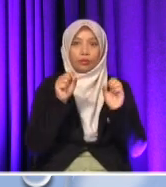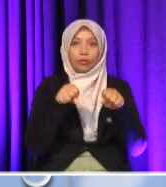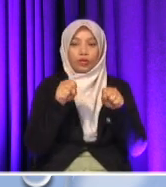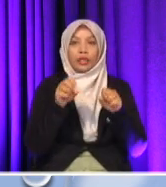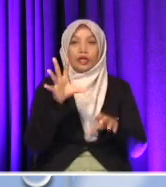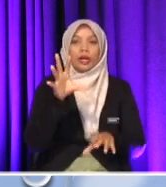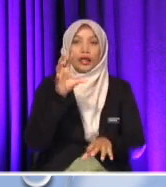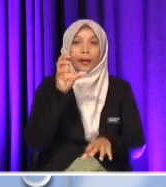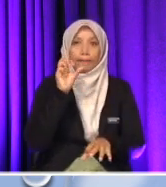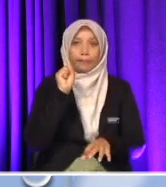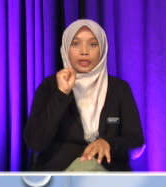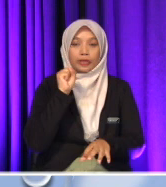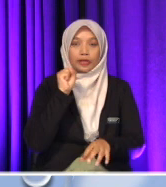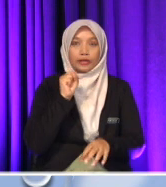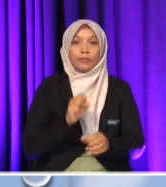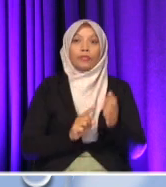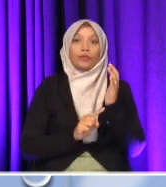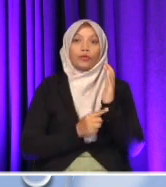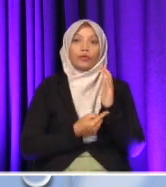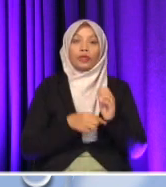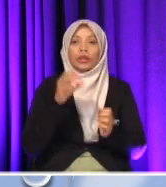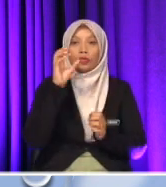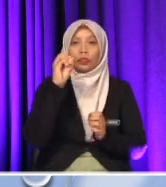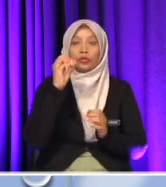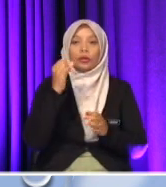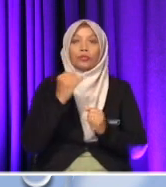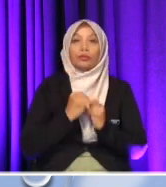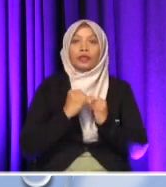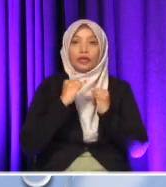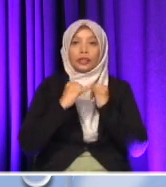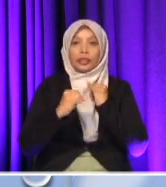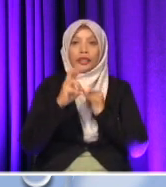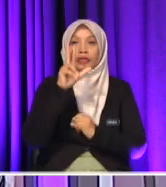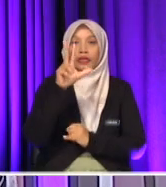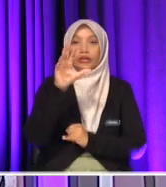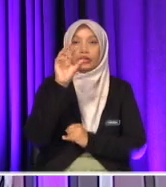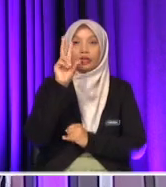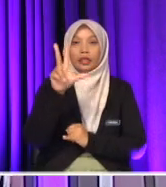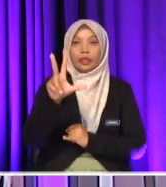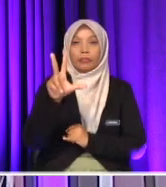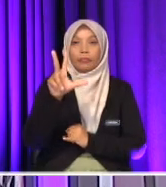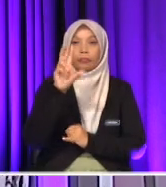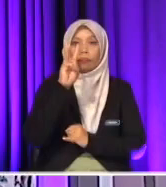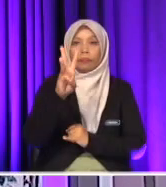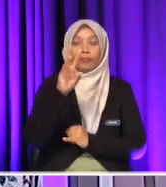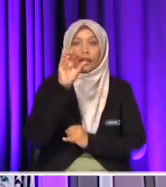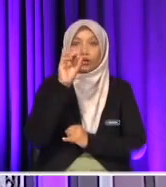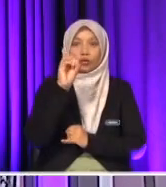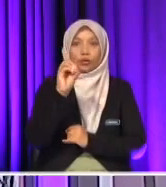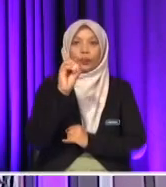ambil untuk satu tempoh sama ada kalau sini bermula pada kosong dia akan berakhir dengan 360 darjah. Faham cikgu. Okey.